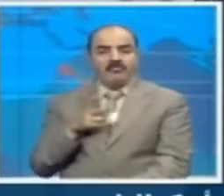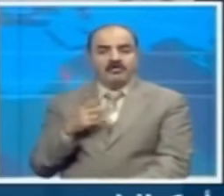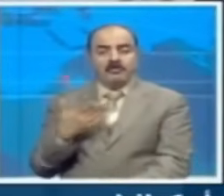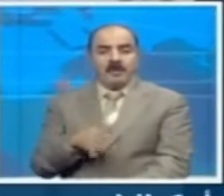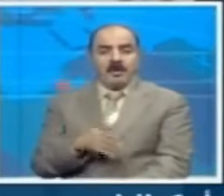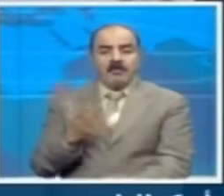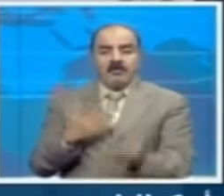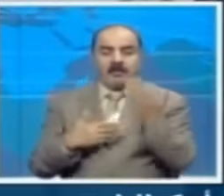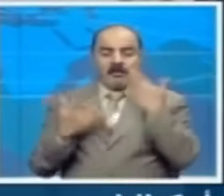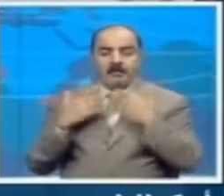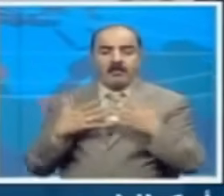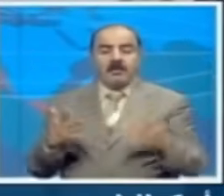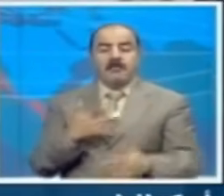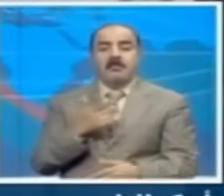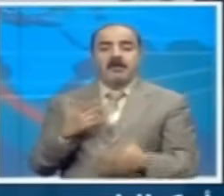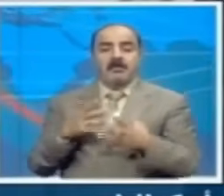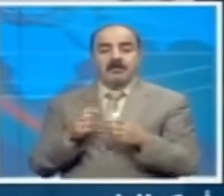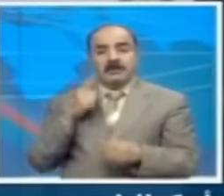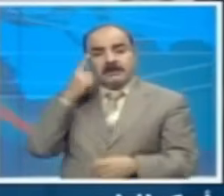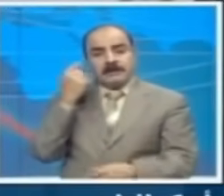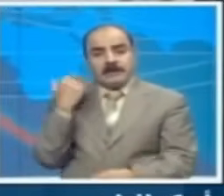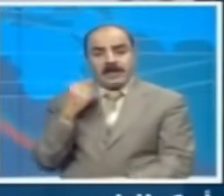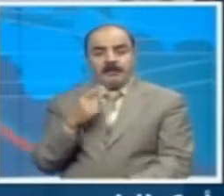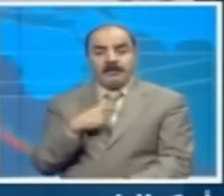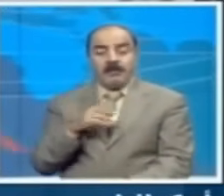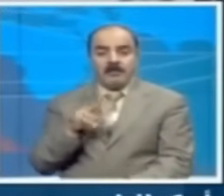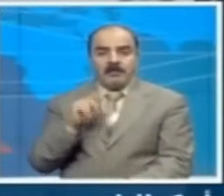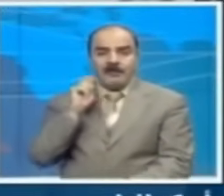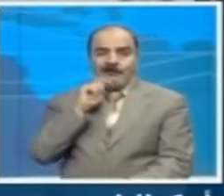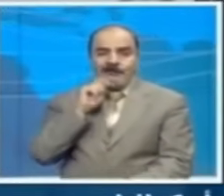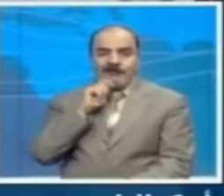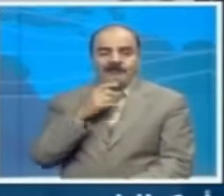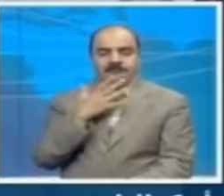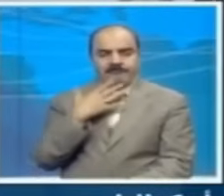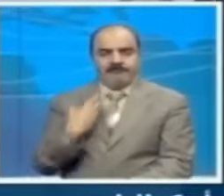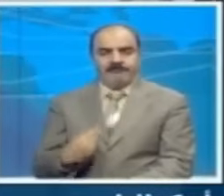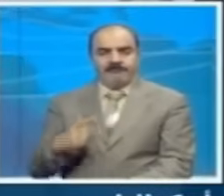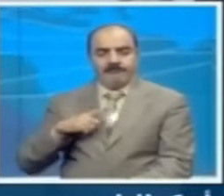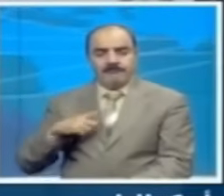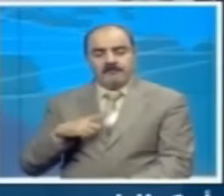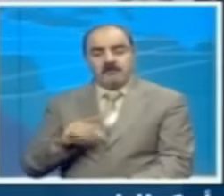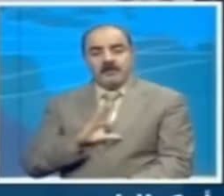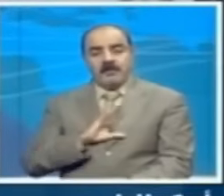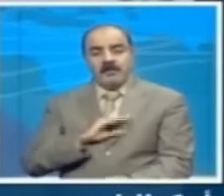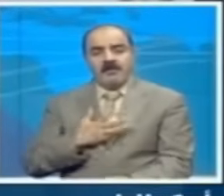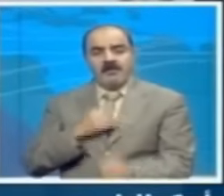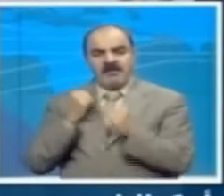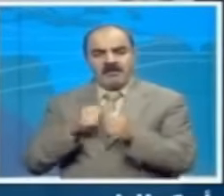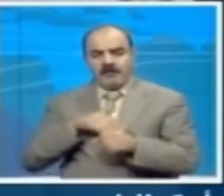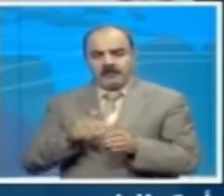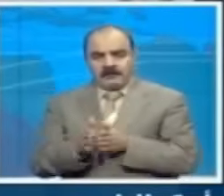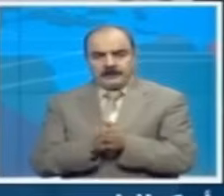قتيلا وأكثر من 100 جريح السبت بأنه عمل إرهابي. وأكد الرئيس الروسي أن قوات موسكو استعادت